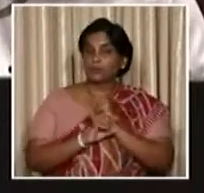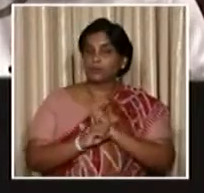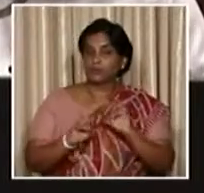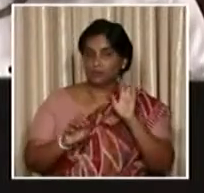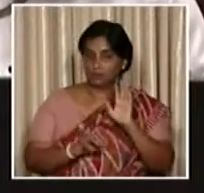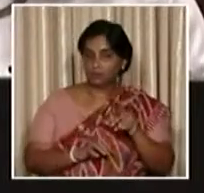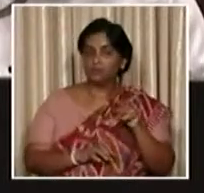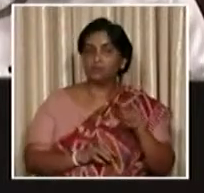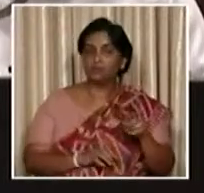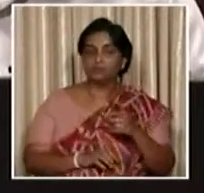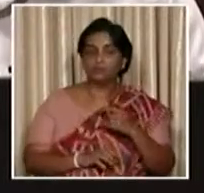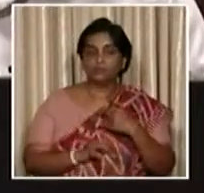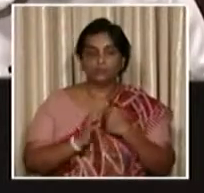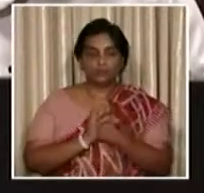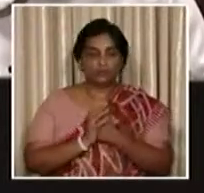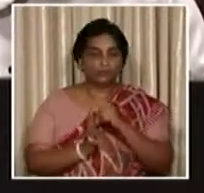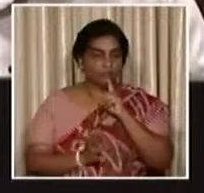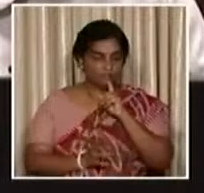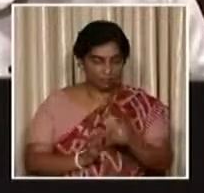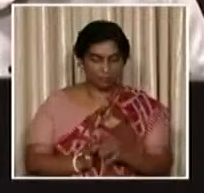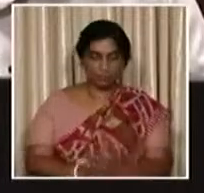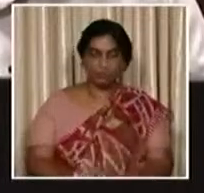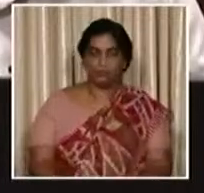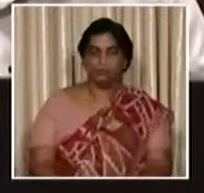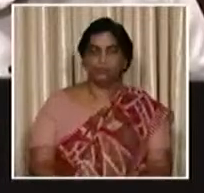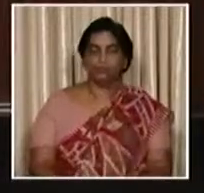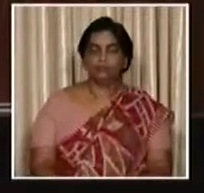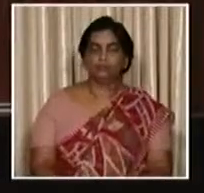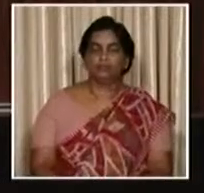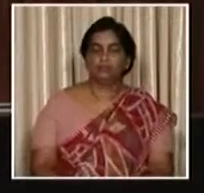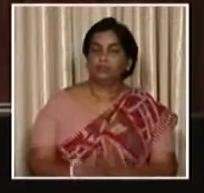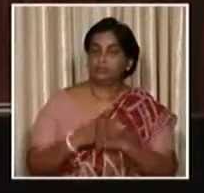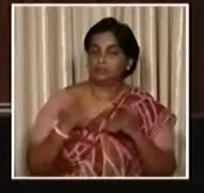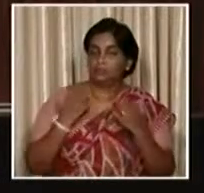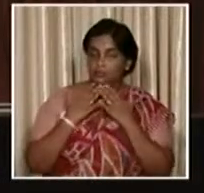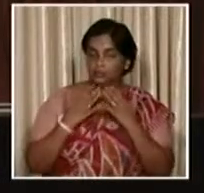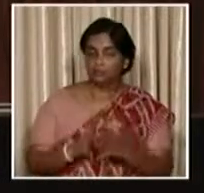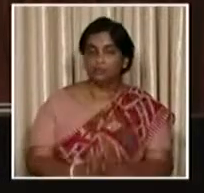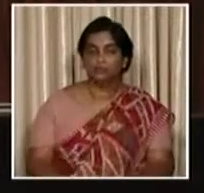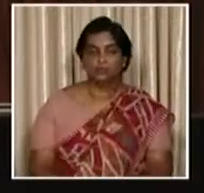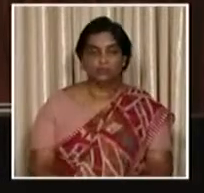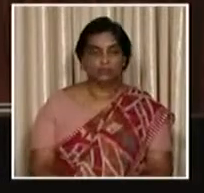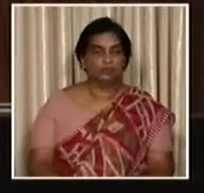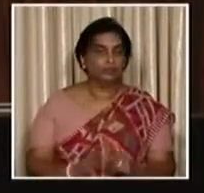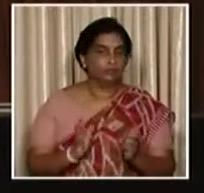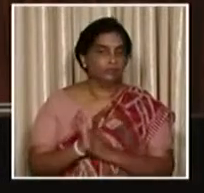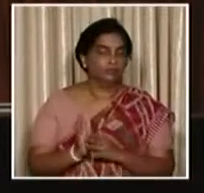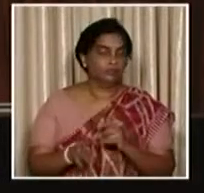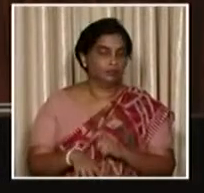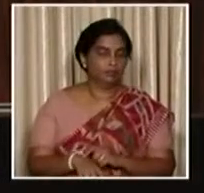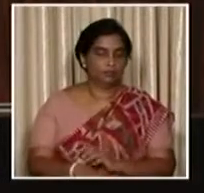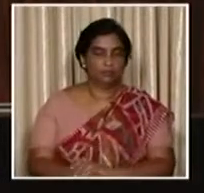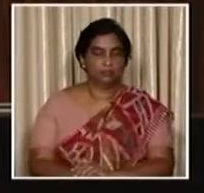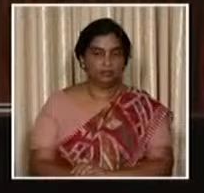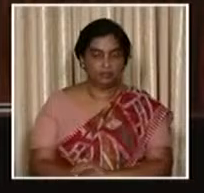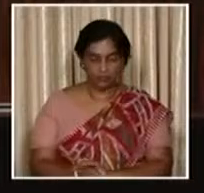කරන ලෙසත් ඔබතුමාගෙන් ඉතා ගෞරවයෙන් ඉල්ලා සිටිනවා. හරි. බොහොම ස්තුතියි. කාර්යක සභාව අවස්ථාව.